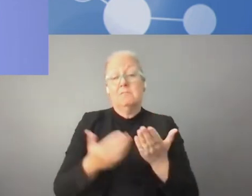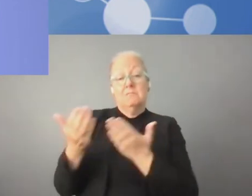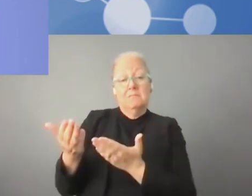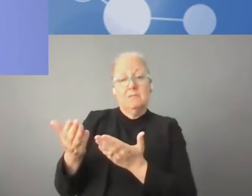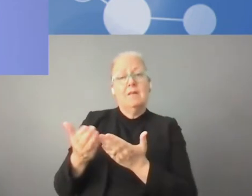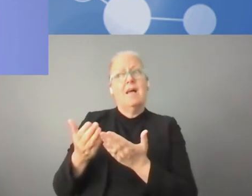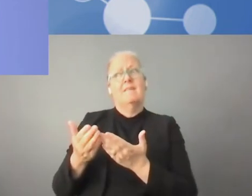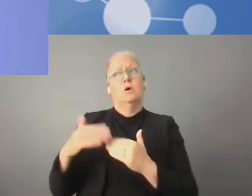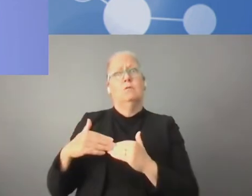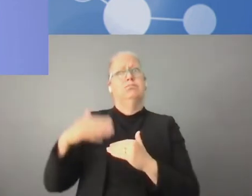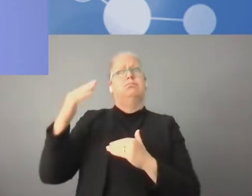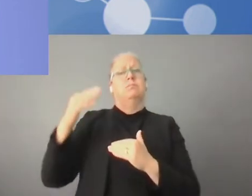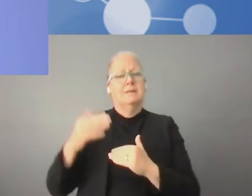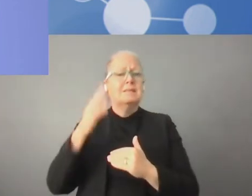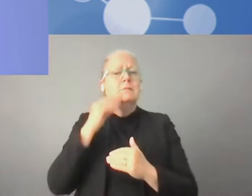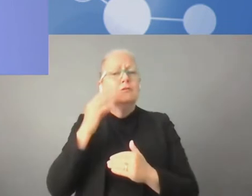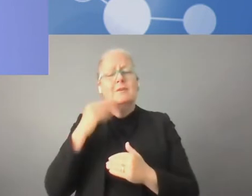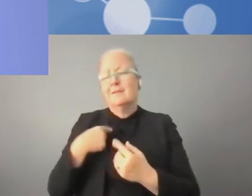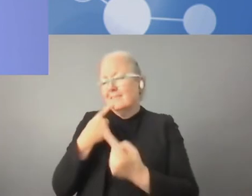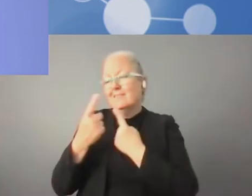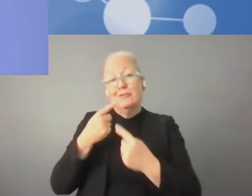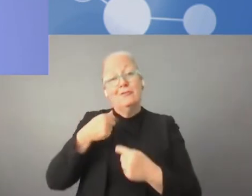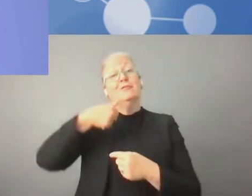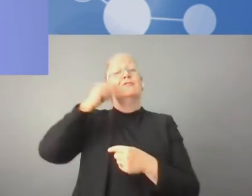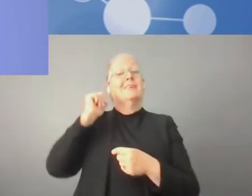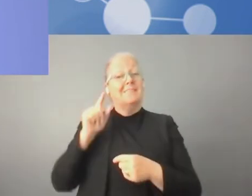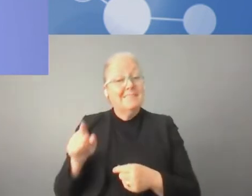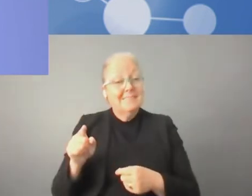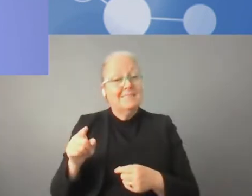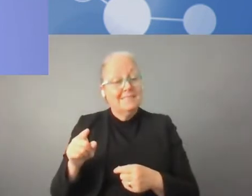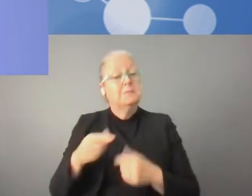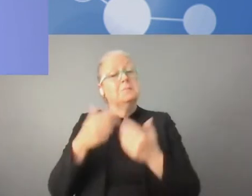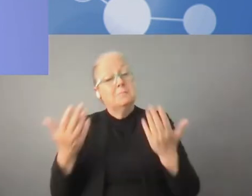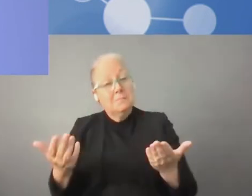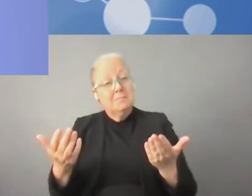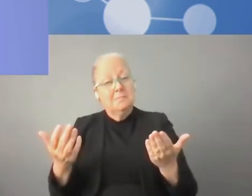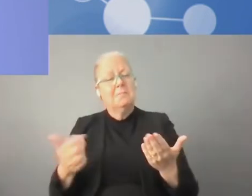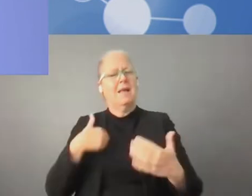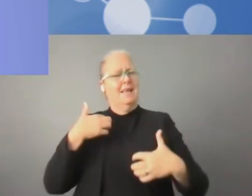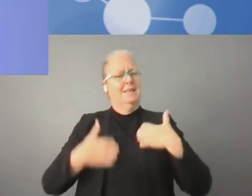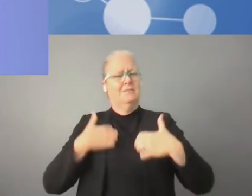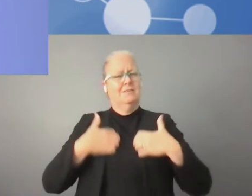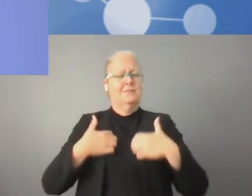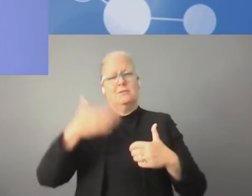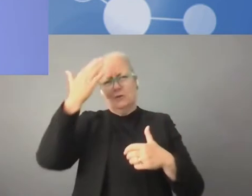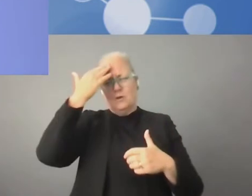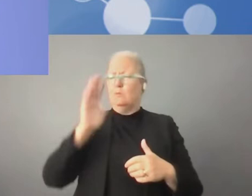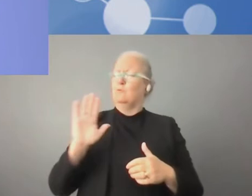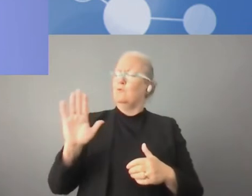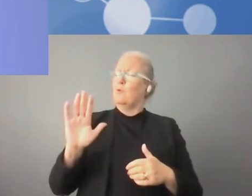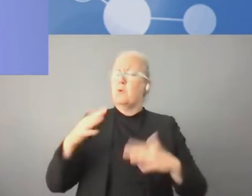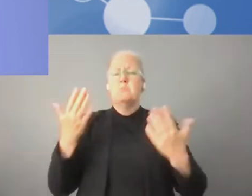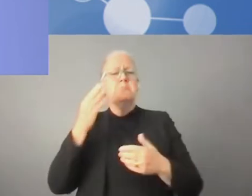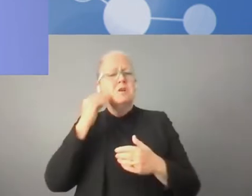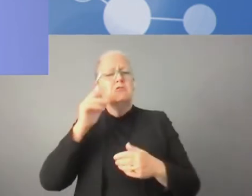大使，给大家介绍一下。先生有一些比较好的经验，我们昨天已经听到了这些经验